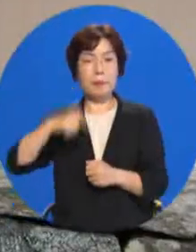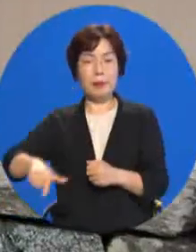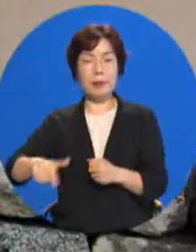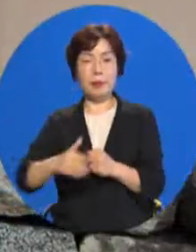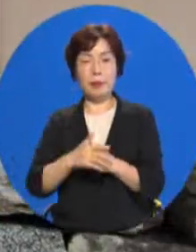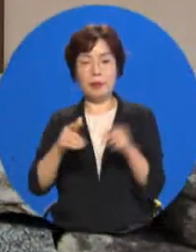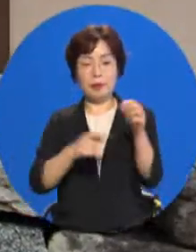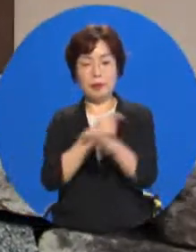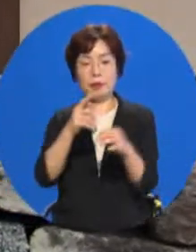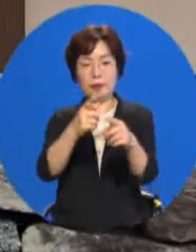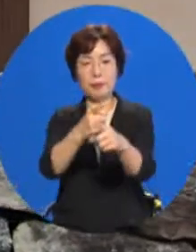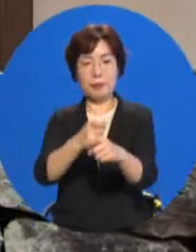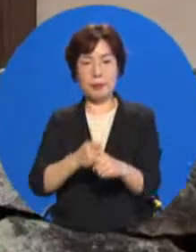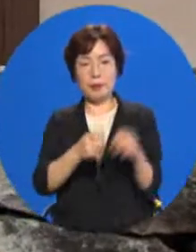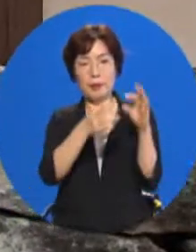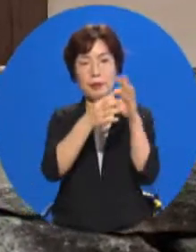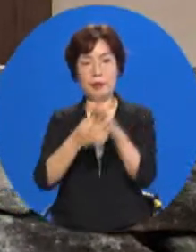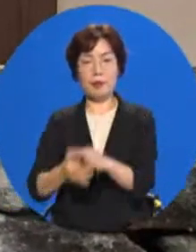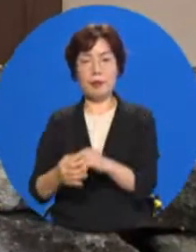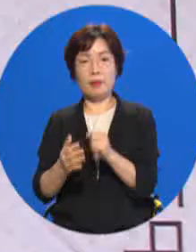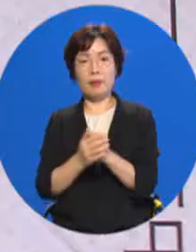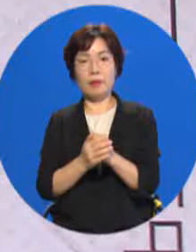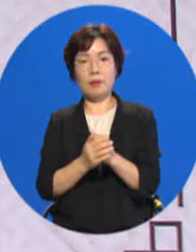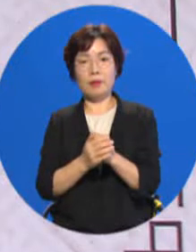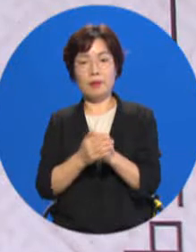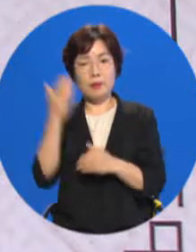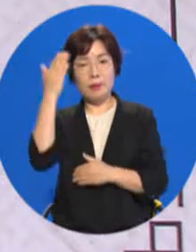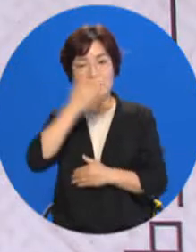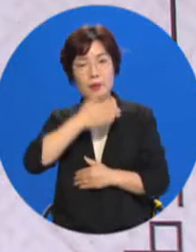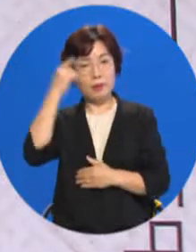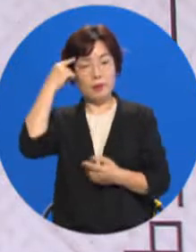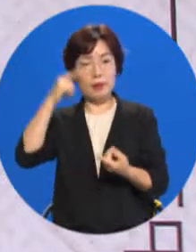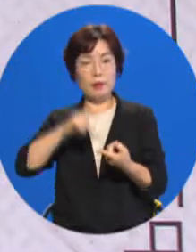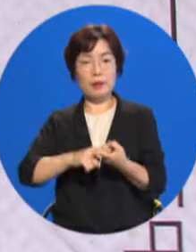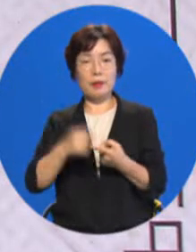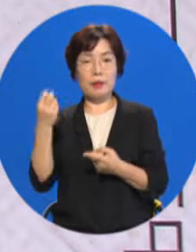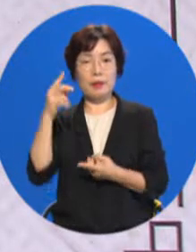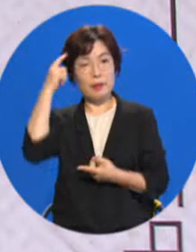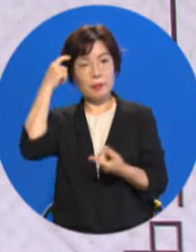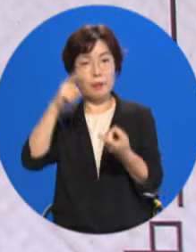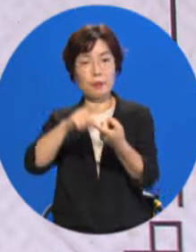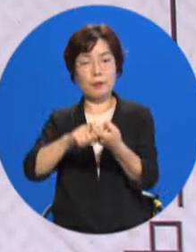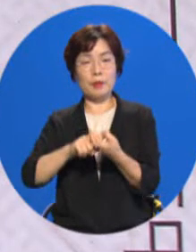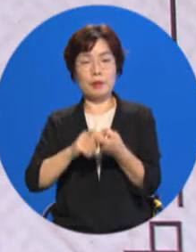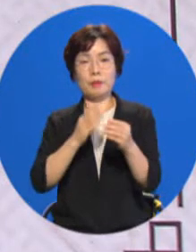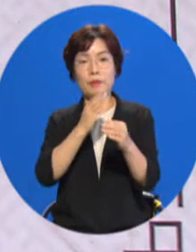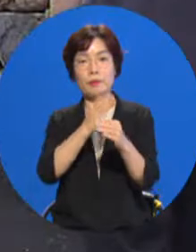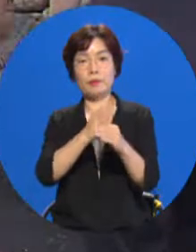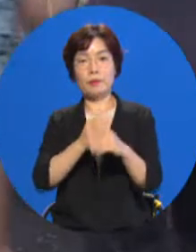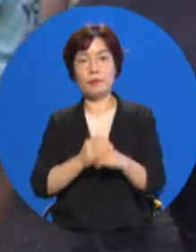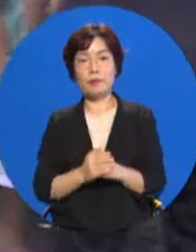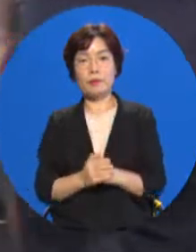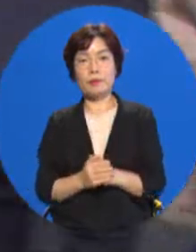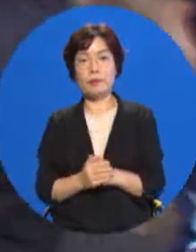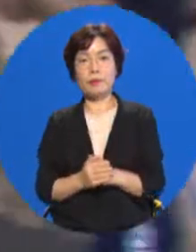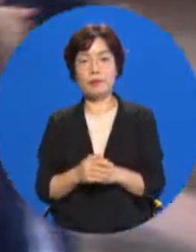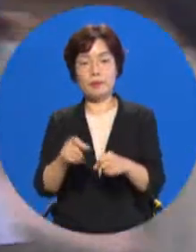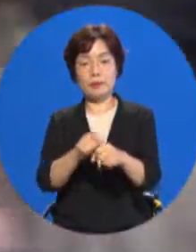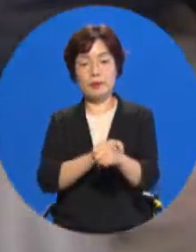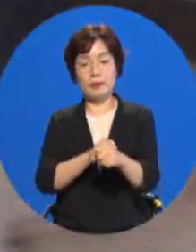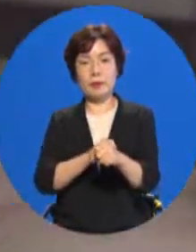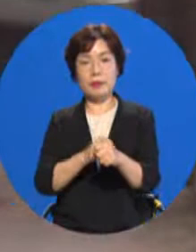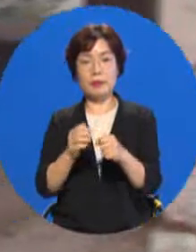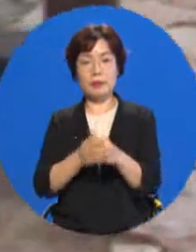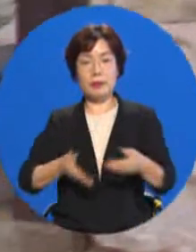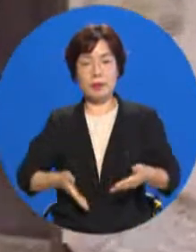경제 침탈을 이어오면서 매천 선생의 숭고한 정신이 다시 한번 재조명받고 있습니다. 특히 선생의